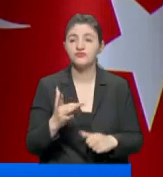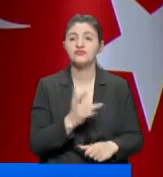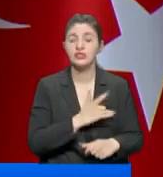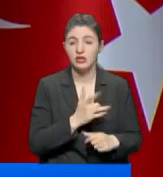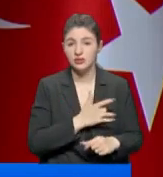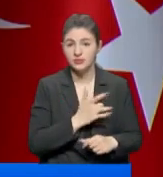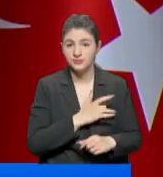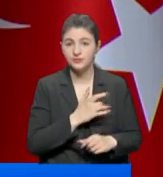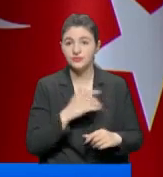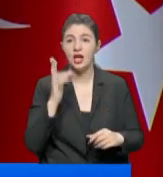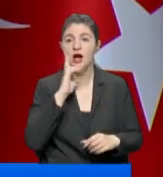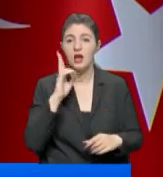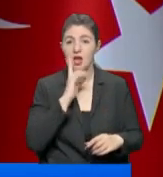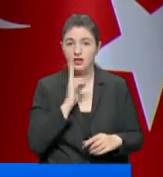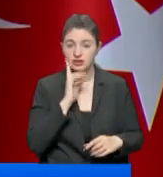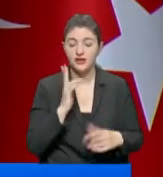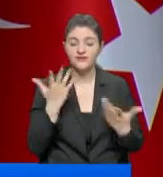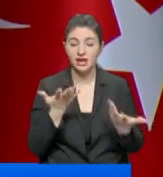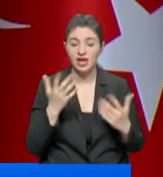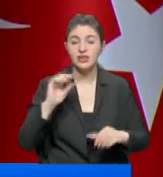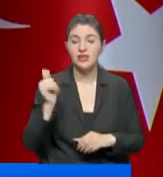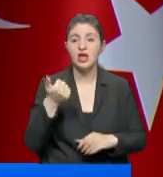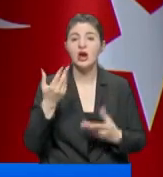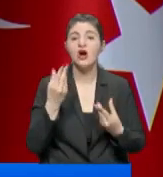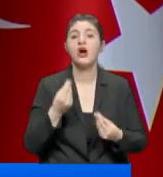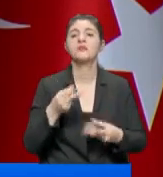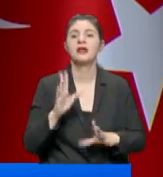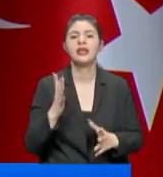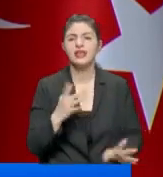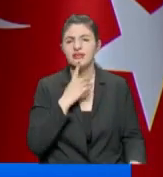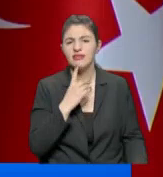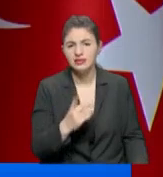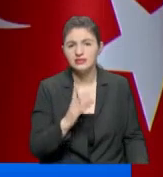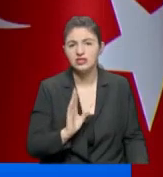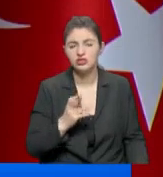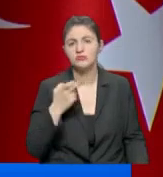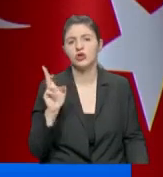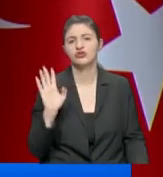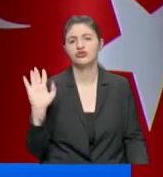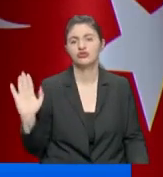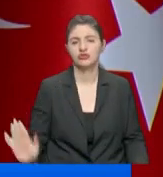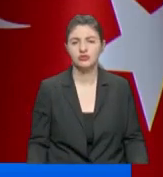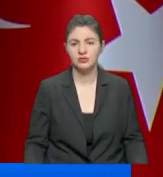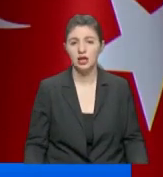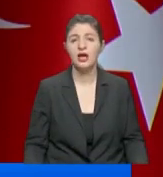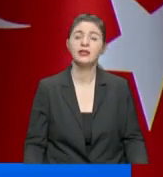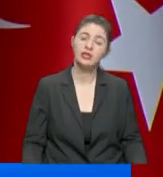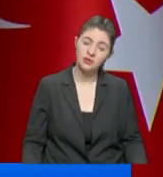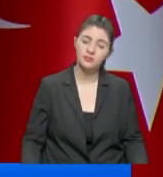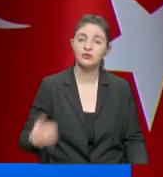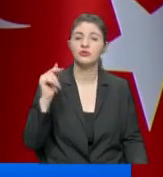Vicdanı, ahlakı ve değeri olmayana ne deseniz boş. Tabii